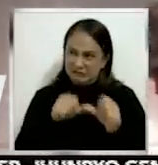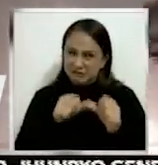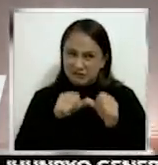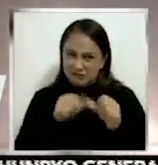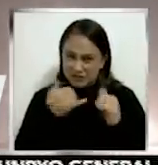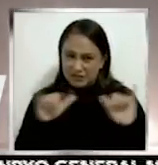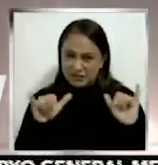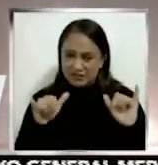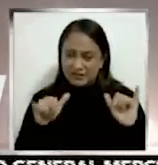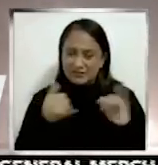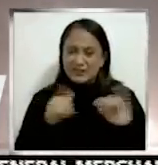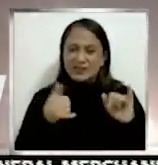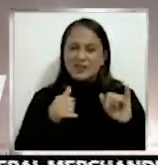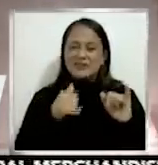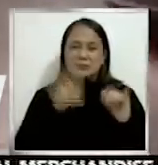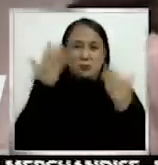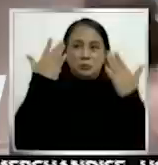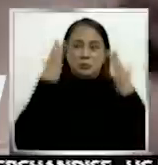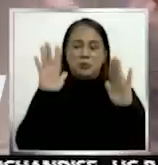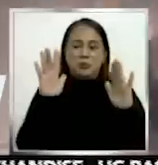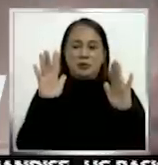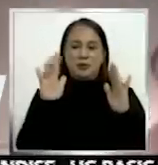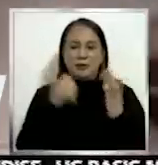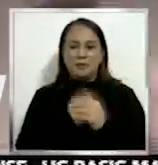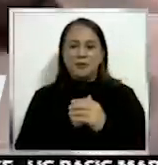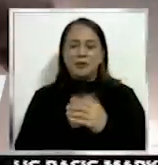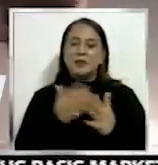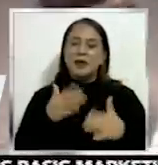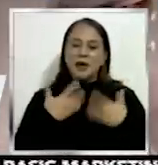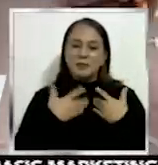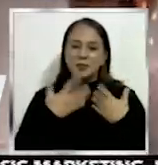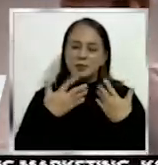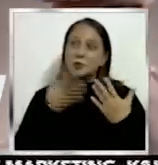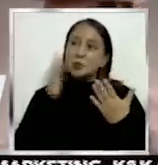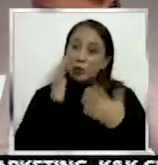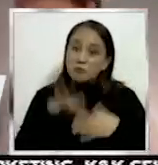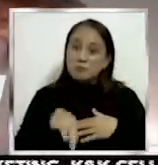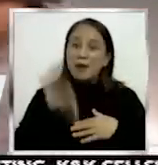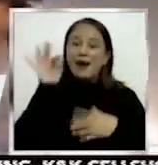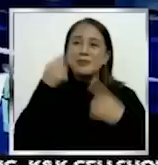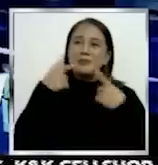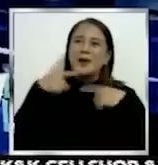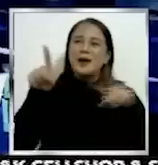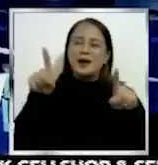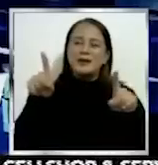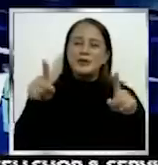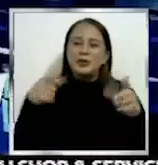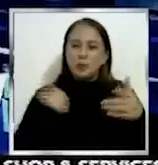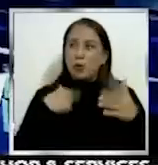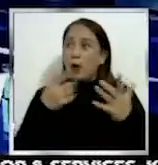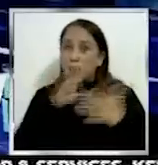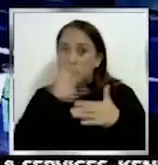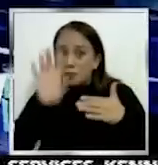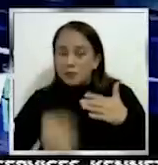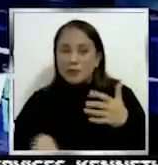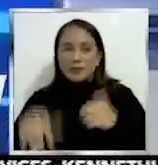Hindi namin alam, pero masaya akong malaman na finally andito na buong-buo na yung cast. May dalawang TV show pa si